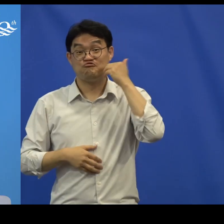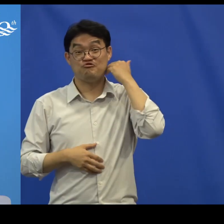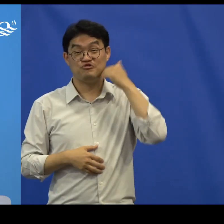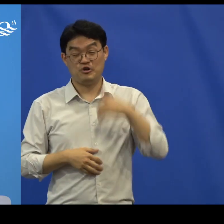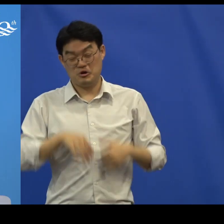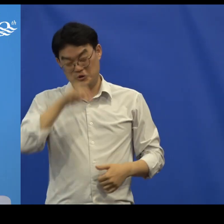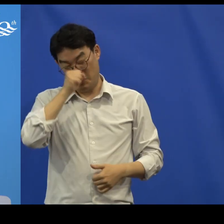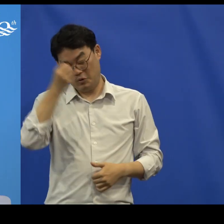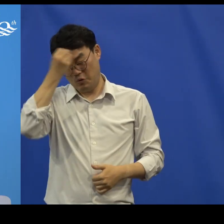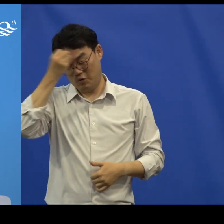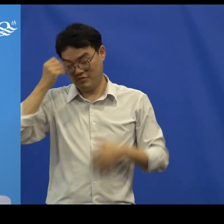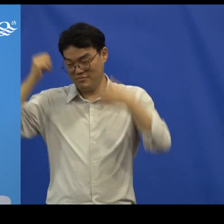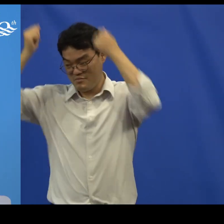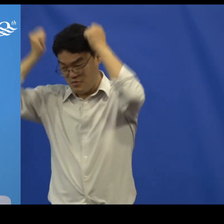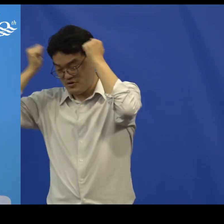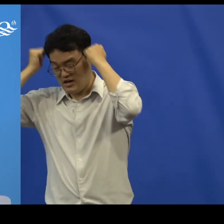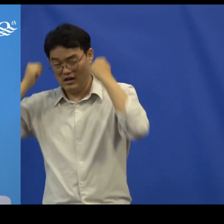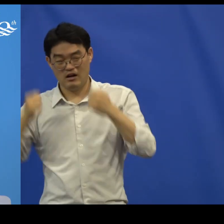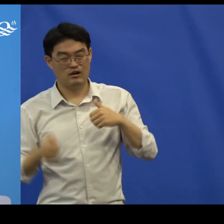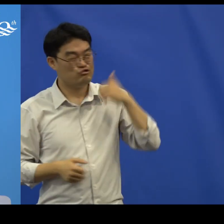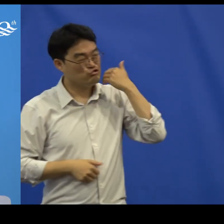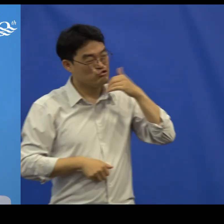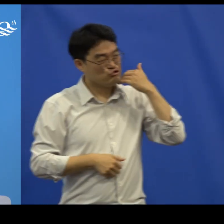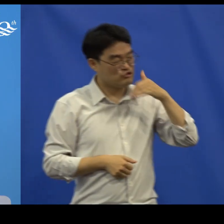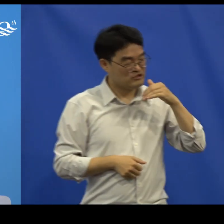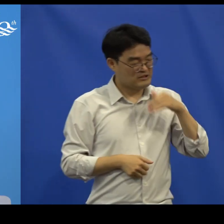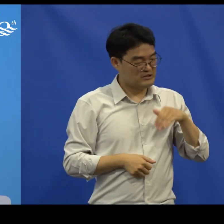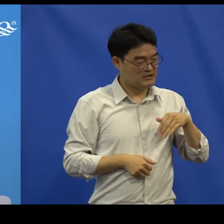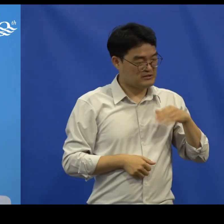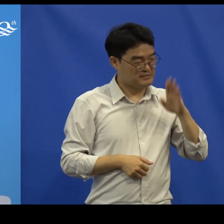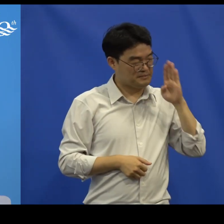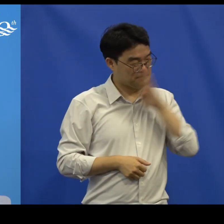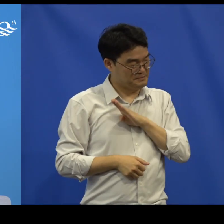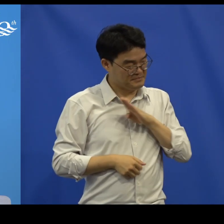어떻게 그러는데, 그러지는 않을 것 같아요. 그거는 너무